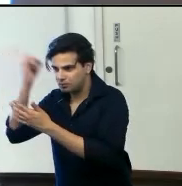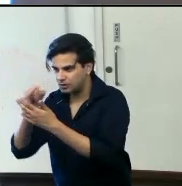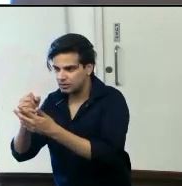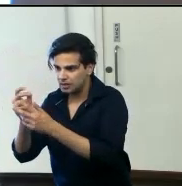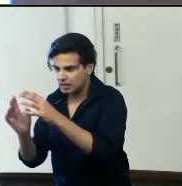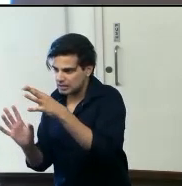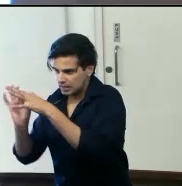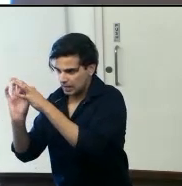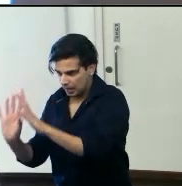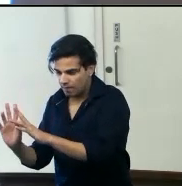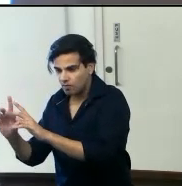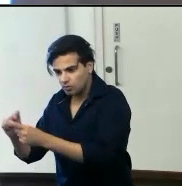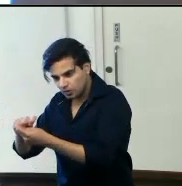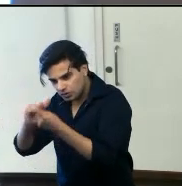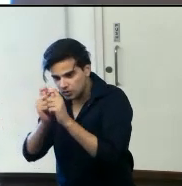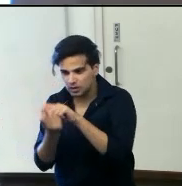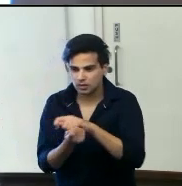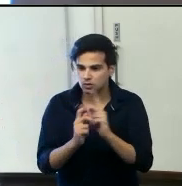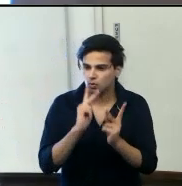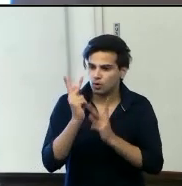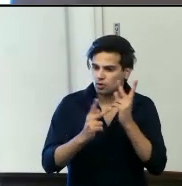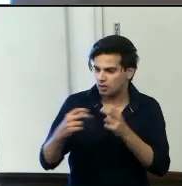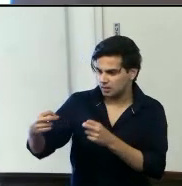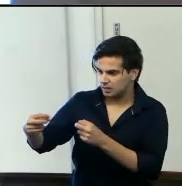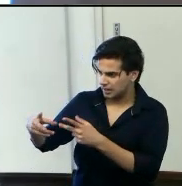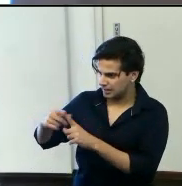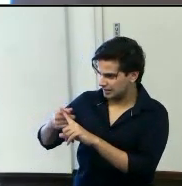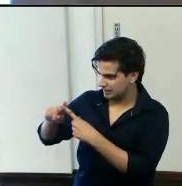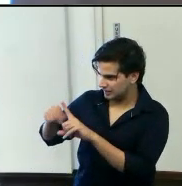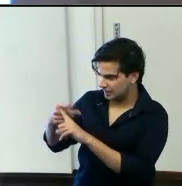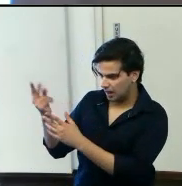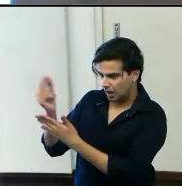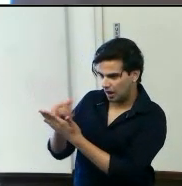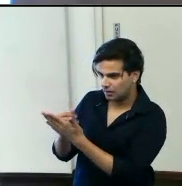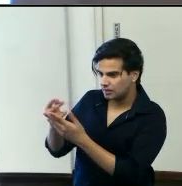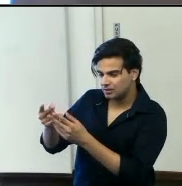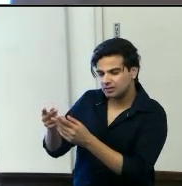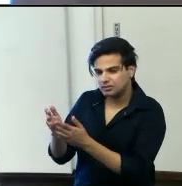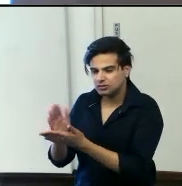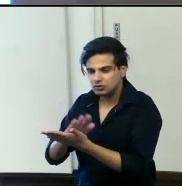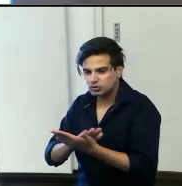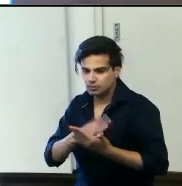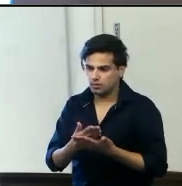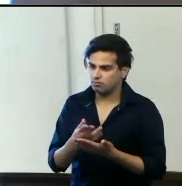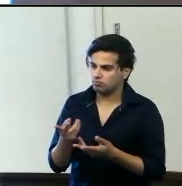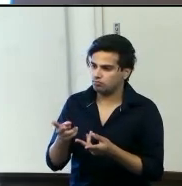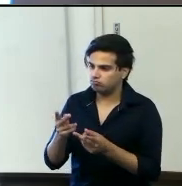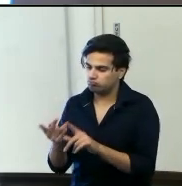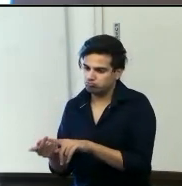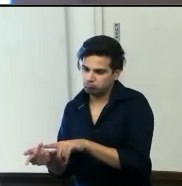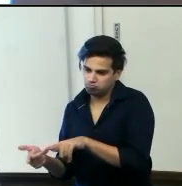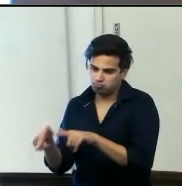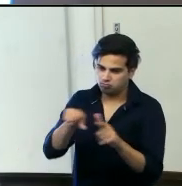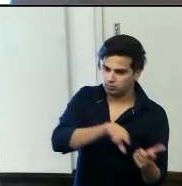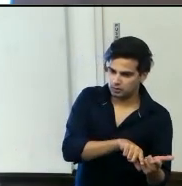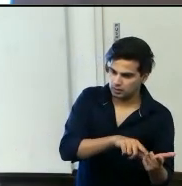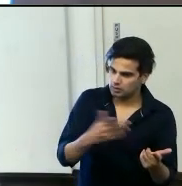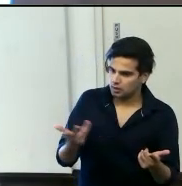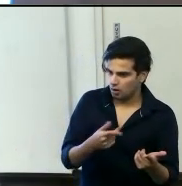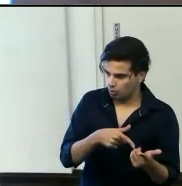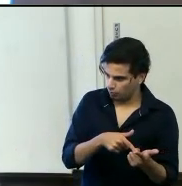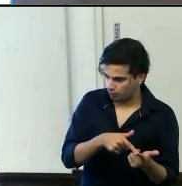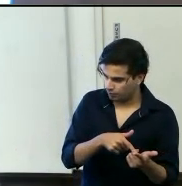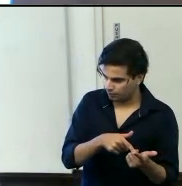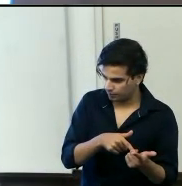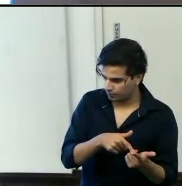ಕೂಡ ಟೆಕ್ಸ್ಟ್ ಬರುತ್ತೆ, ಟೆಕ್ಸ್ಟ್ಗೆ ಒಬ್ಬ ಆರ್ಟಿಸ್ಟು ಅದನ್ನು ಇಂಟರ್ಪ್ರಿಟ್ ಮಾಡಿ ಅಥವಾ ಅದನ್ನು ಬೇರೆ ಥರ ನೋಡಿ ಒಂದು ಚಿತ್ರ